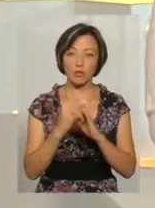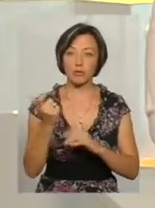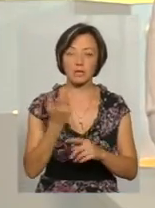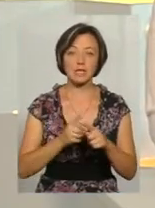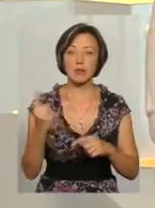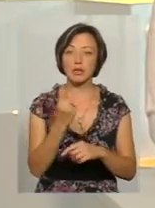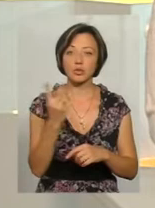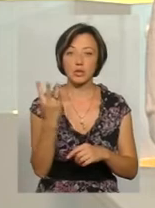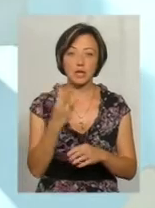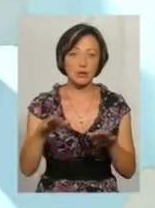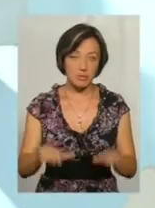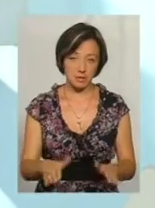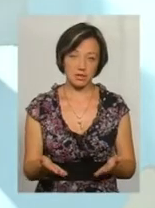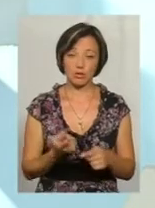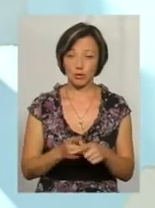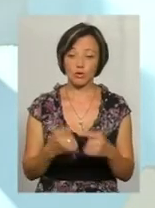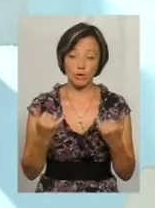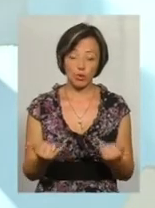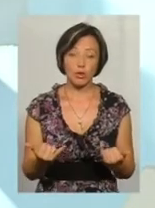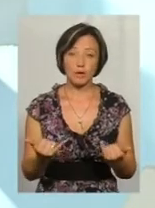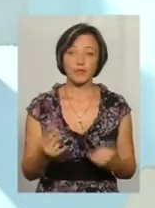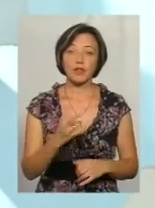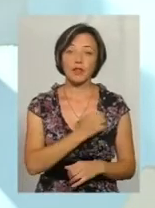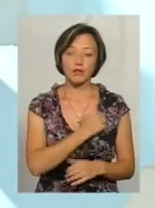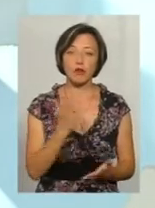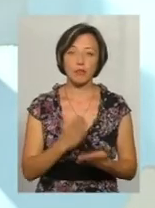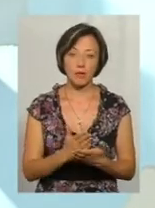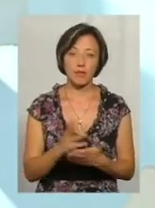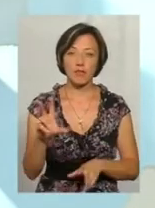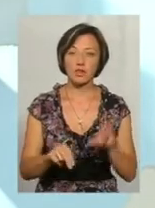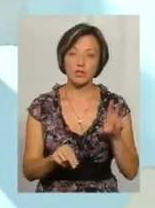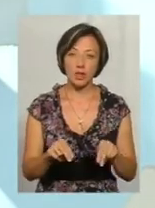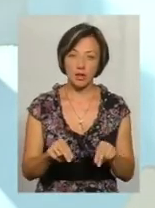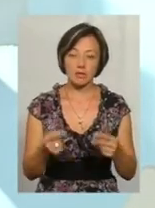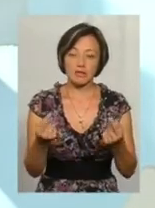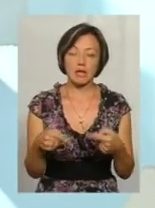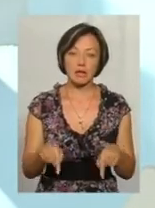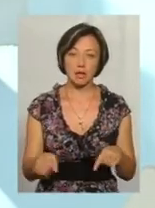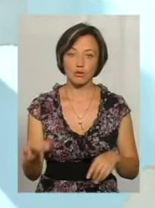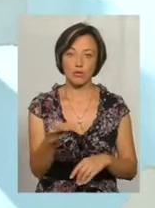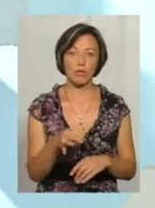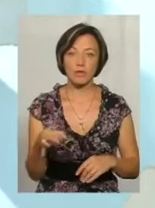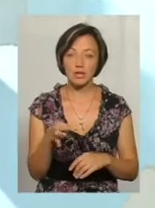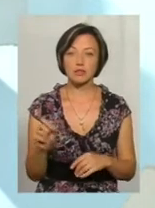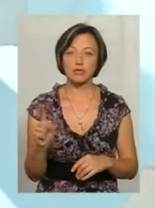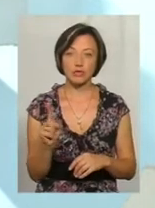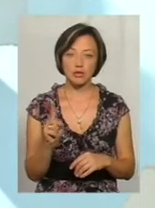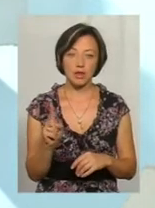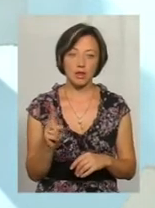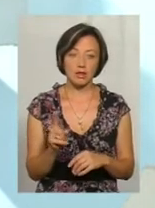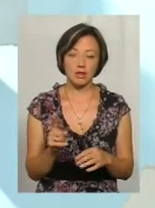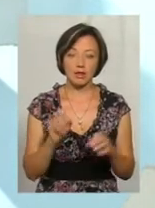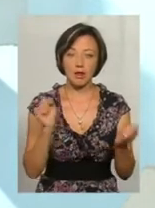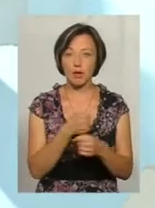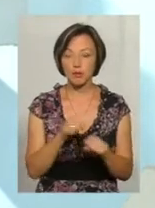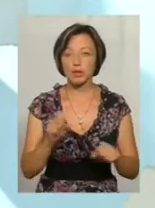це було перше, друге, третє місце. Тому ми сьогодні, на жаль, маємо, я вважаю, стагнацію в області, що неприпустимо,